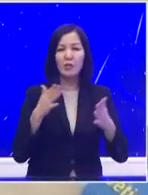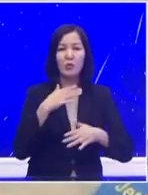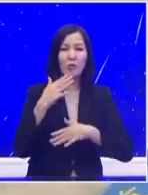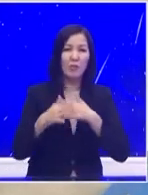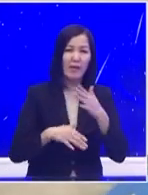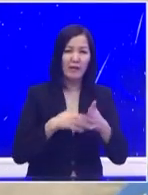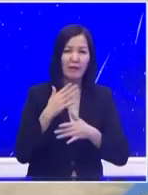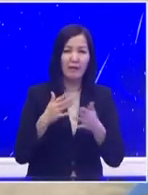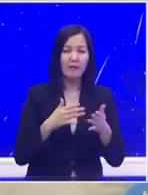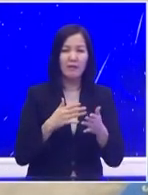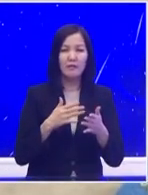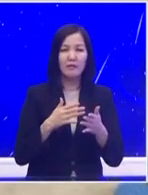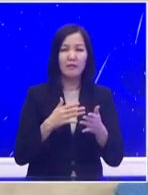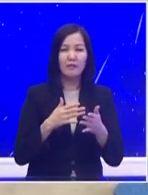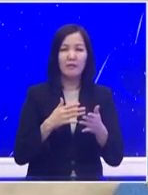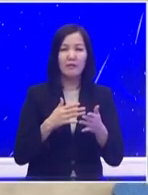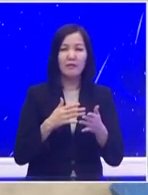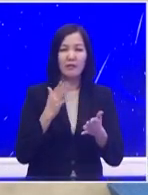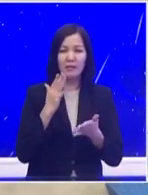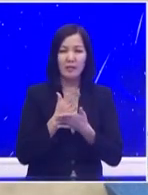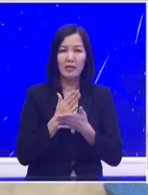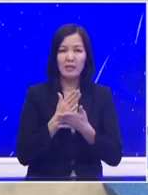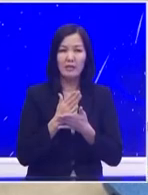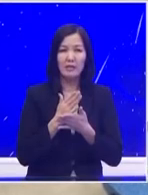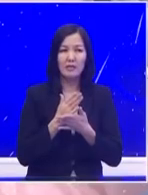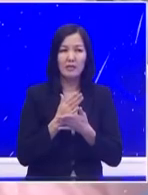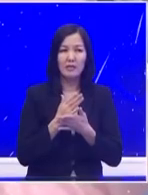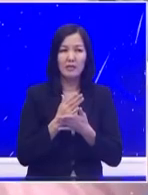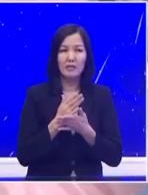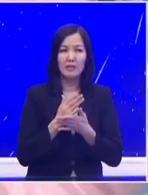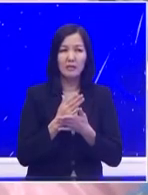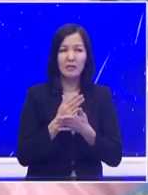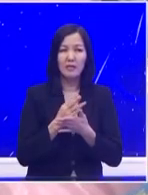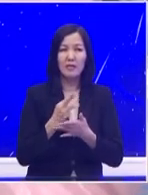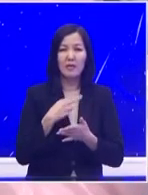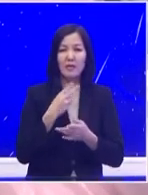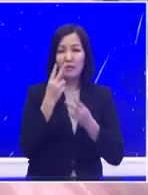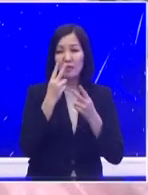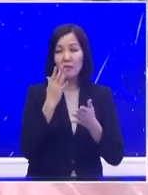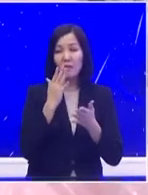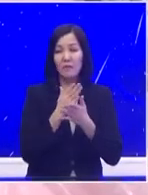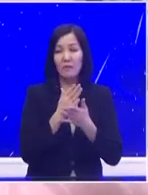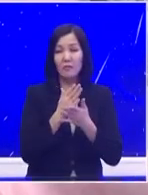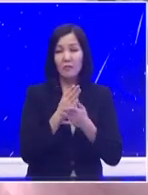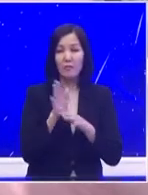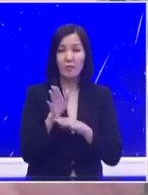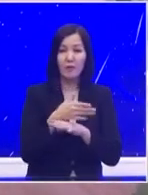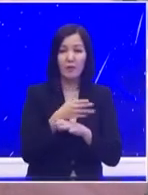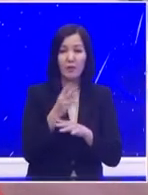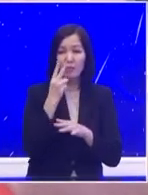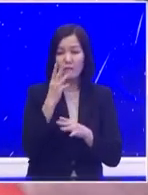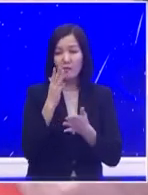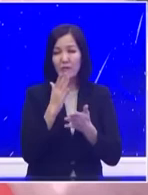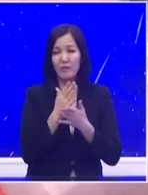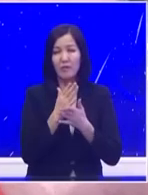Жансугурове имеется. Но так все устраивает. Я вот сама лично хожу, прогулка у меня по Арбату, туда